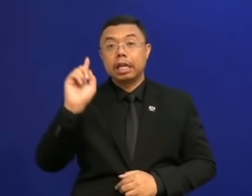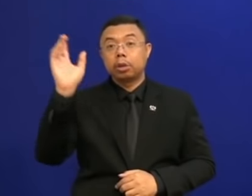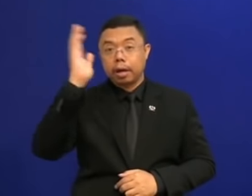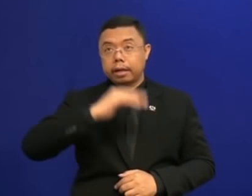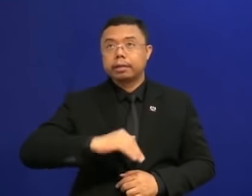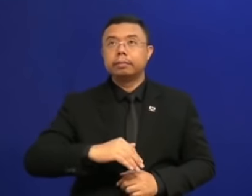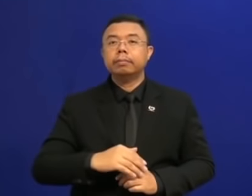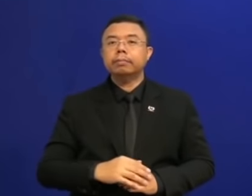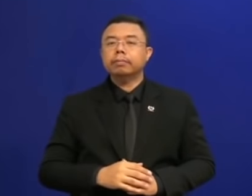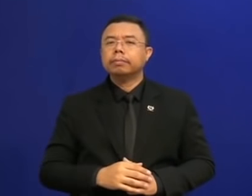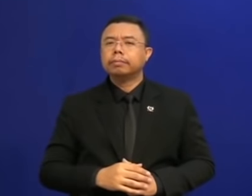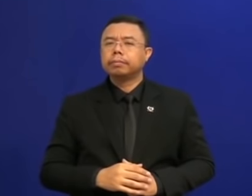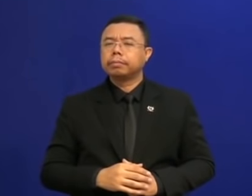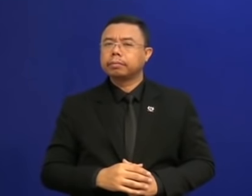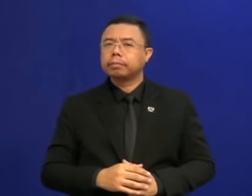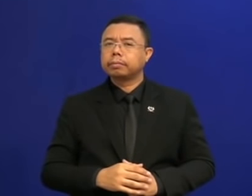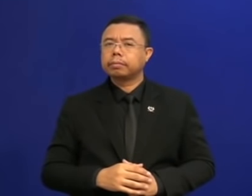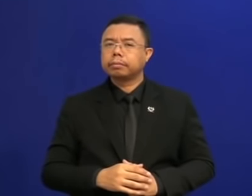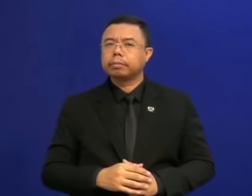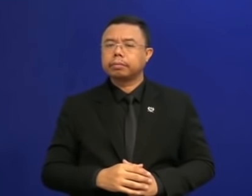Suatu hari, saudara,